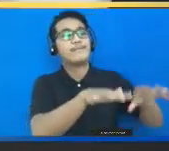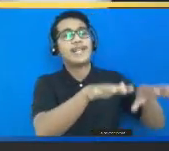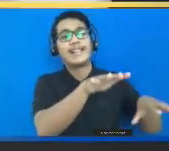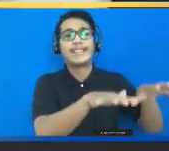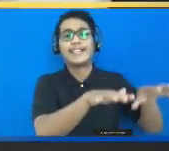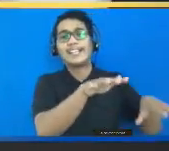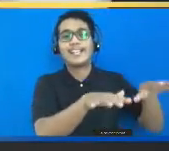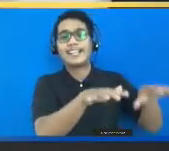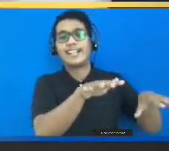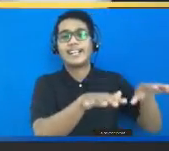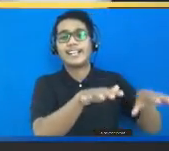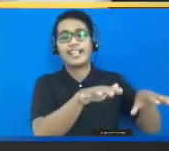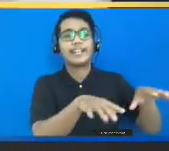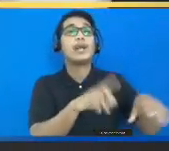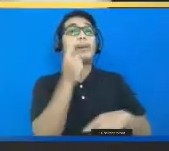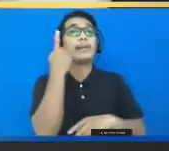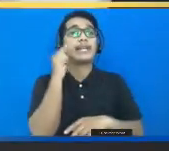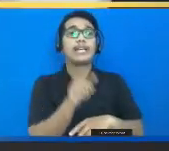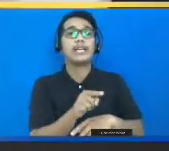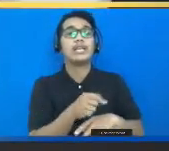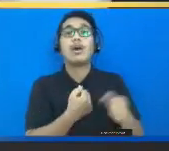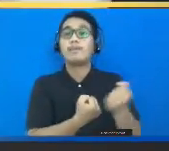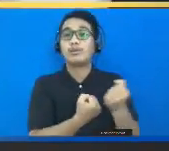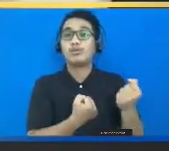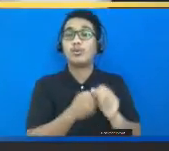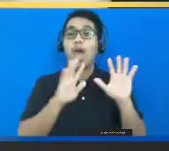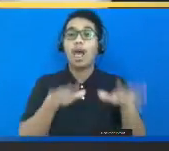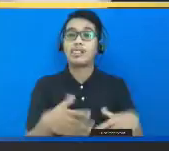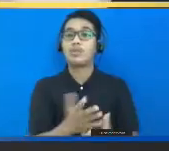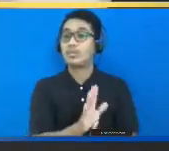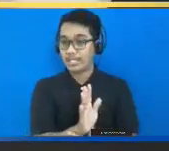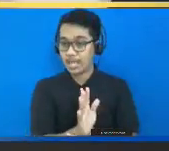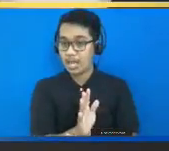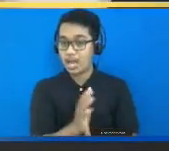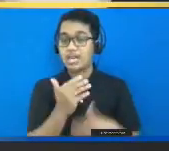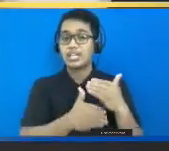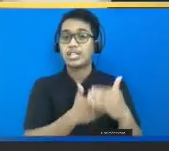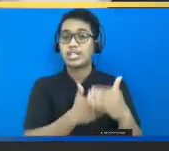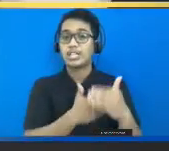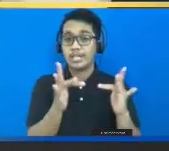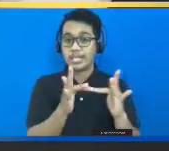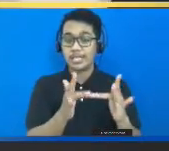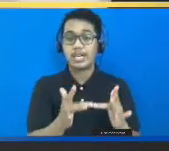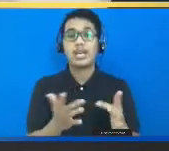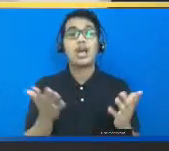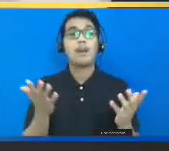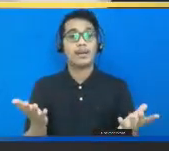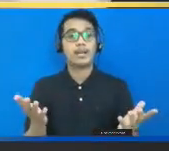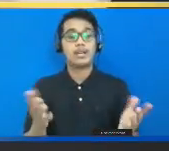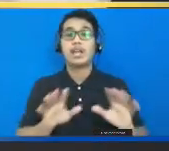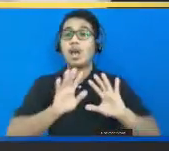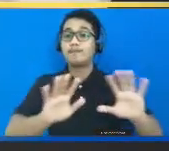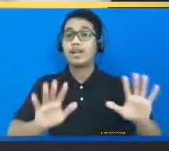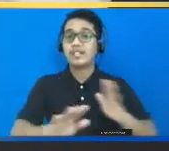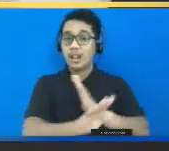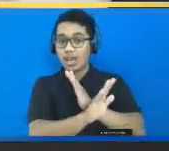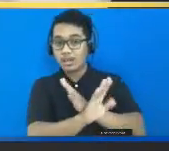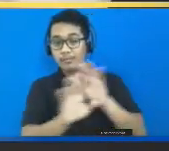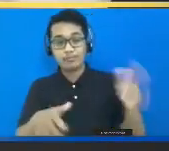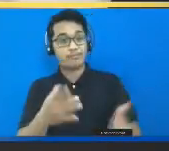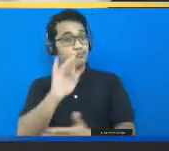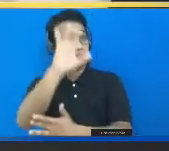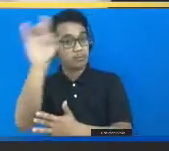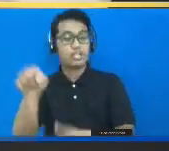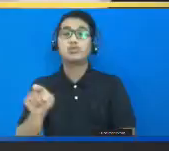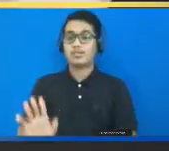ini pemerintahnya itu mendukung tidak gitu ya industri digital ini apakah banyak larangan dan sebagainya